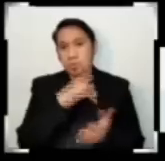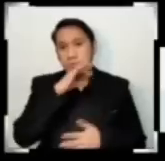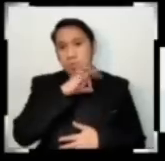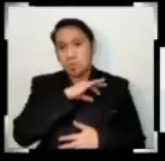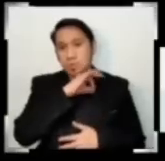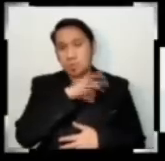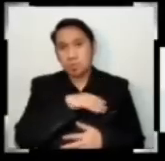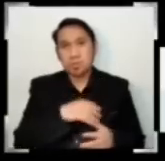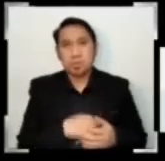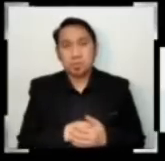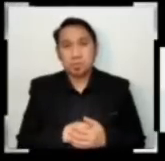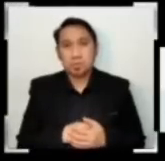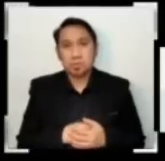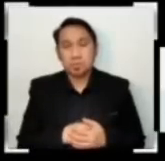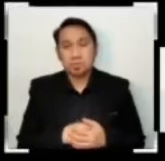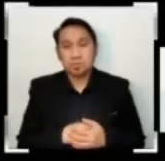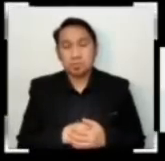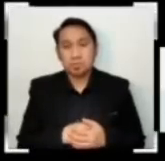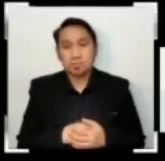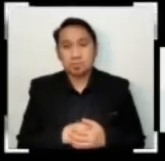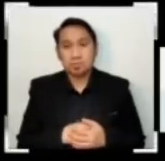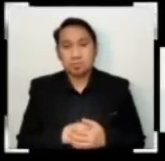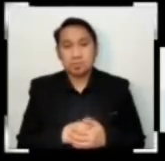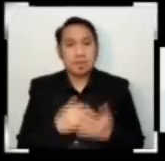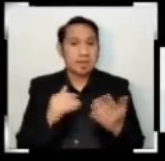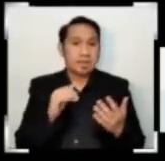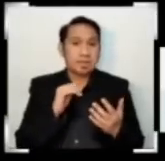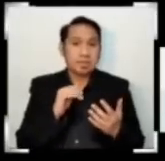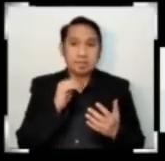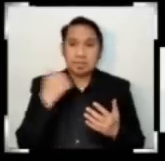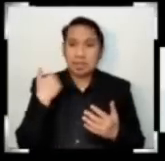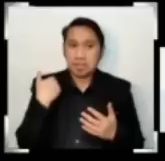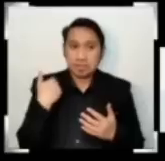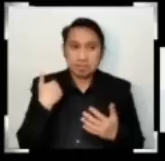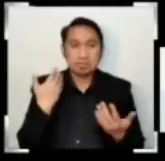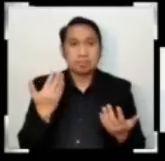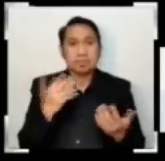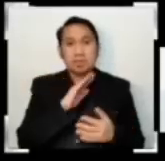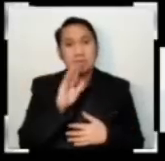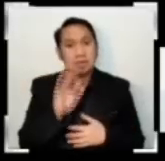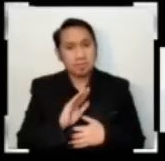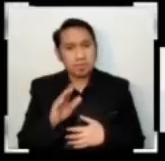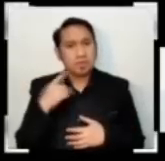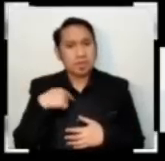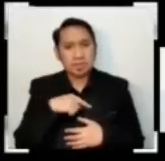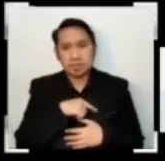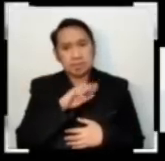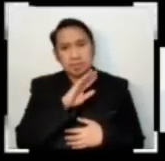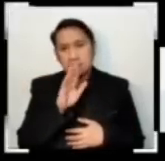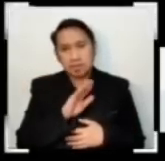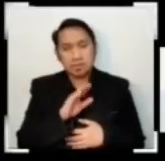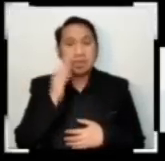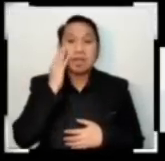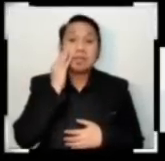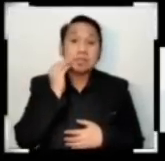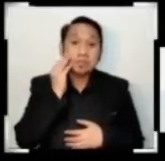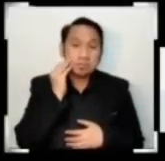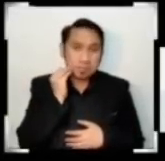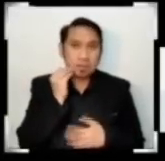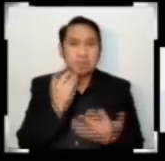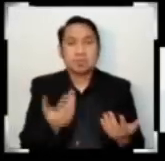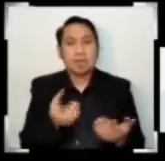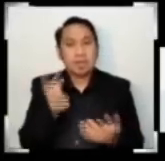National Treasury. Hindi pa tayo kahit kailan nakaranas ng ganitong kagarapal